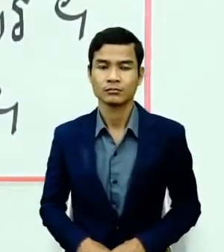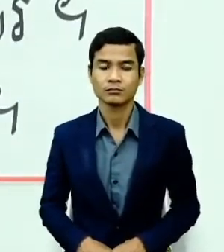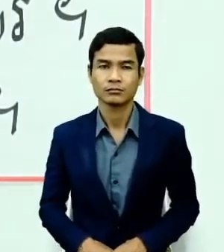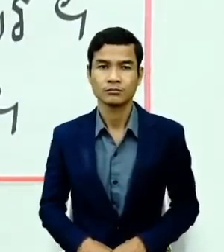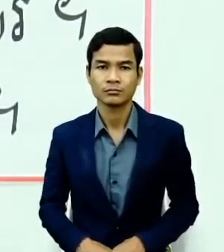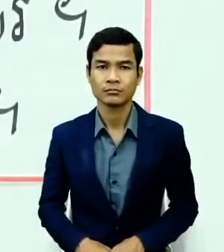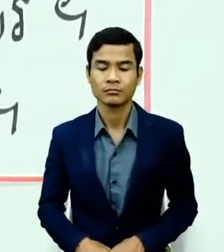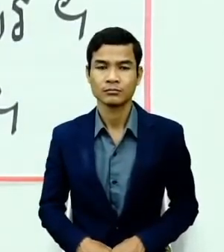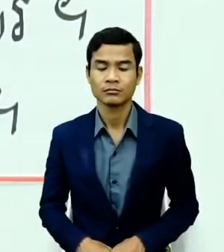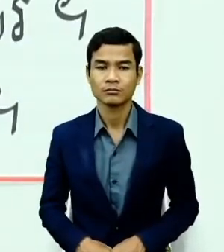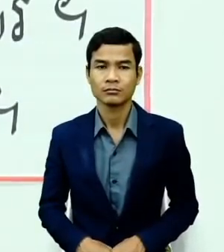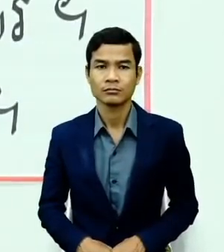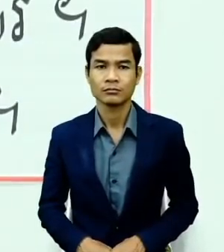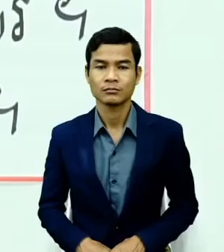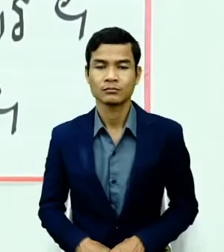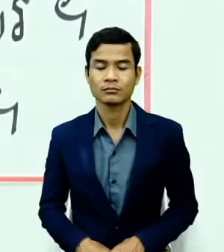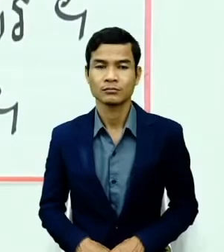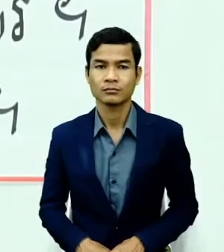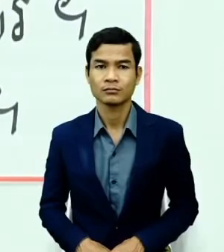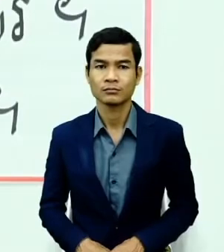ចា